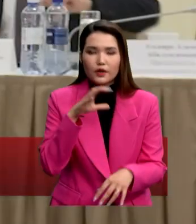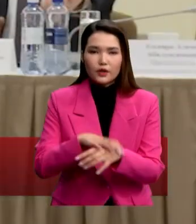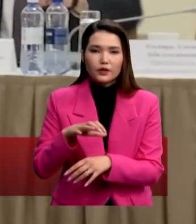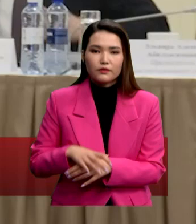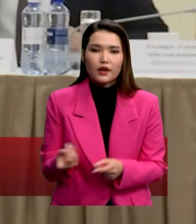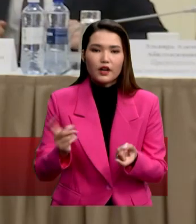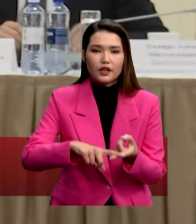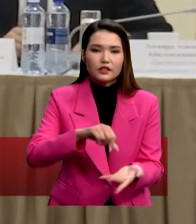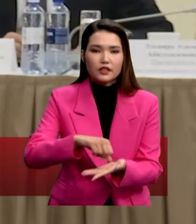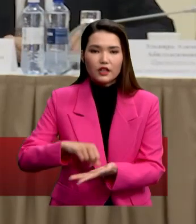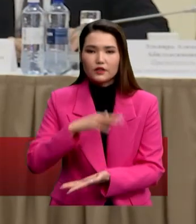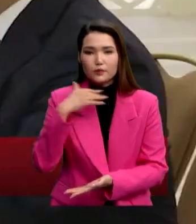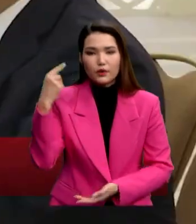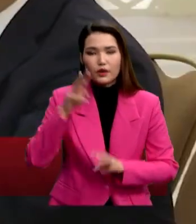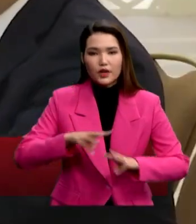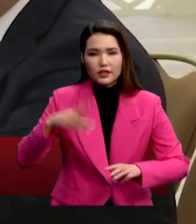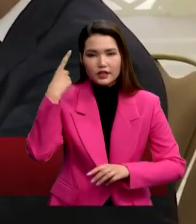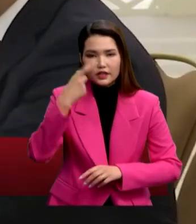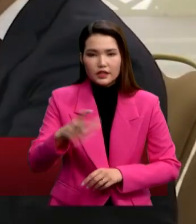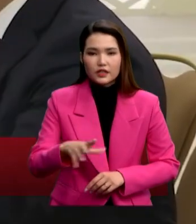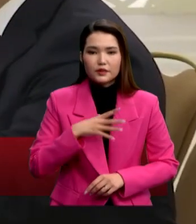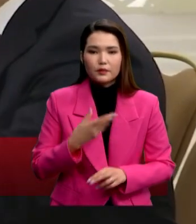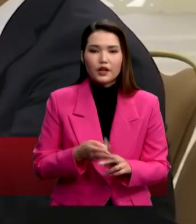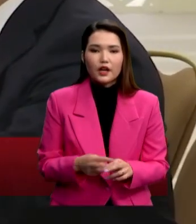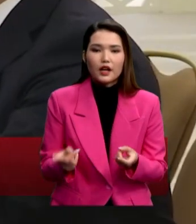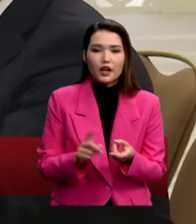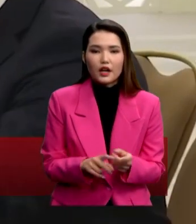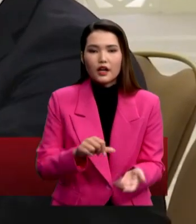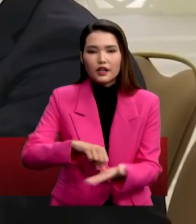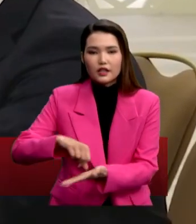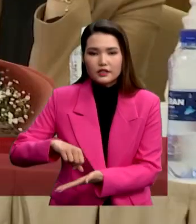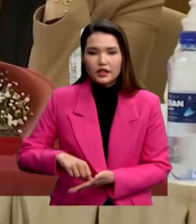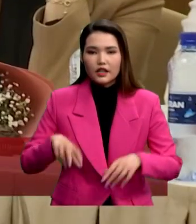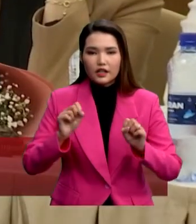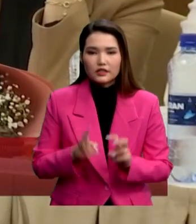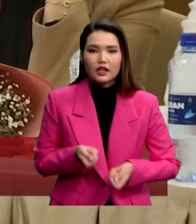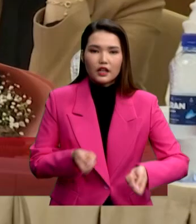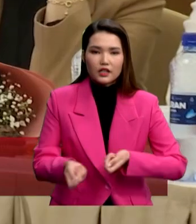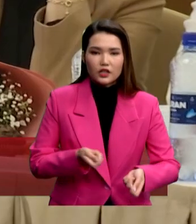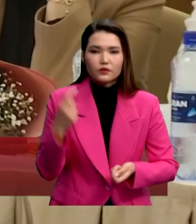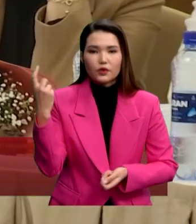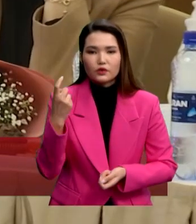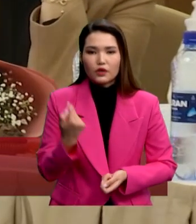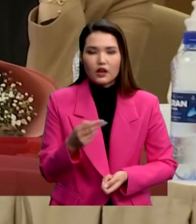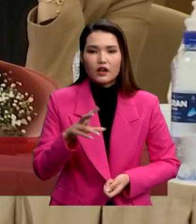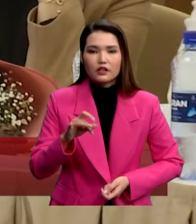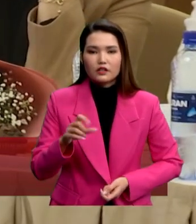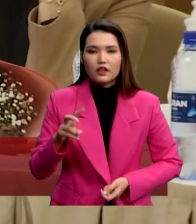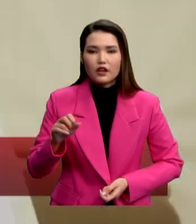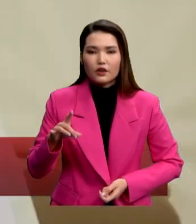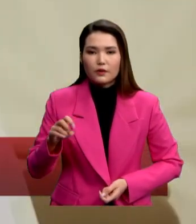бизнеске қатысты 7 түрлі қызмет көрсетіледі. Бұл туралы Атамекен ұлттық кәсіпкерлер палатасы әскер әйелдер кеңесінің төрағасы Ләззат Рамазанова